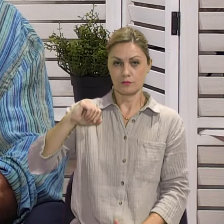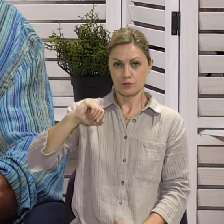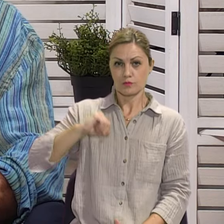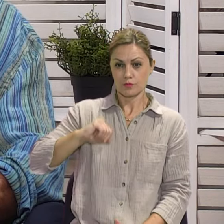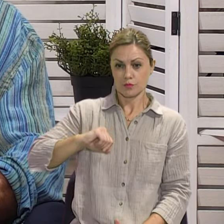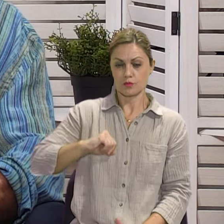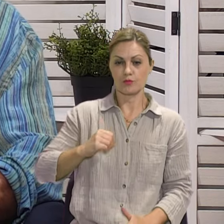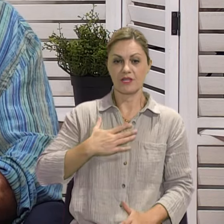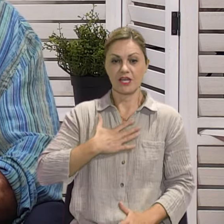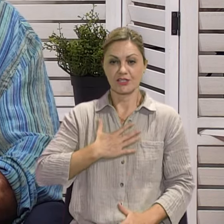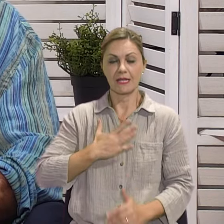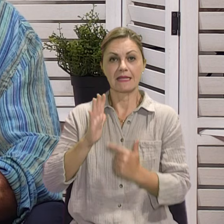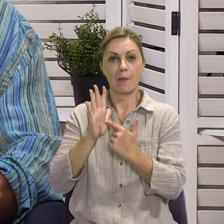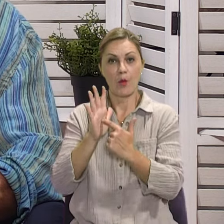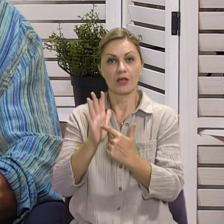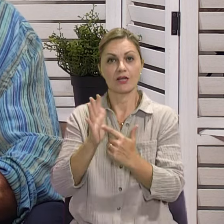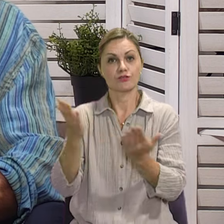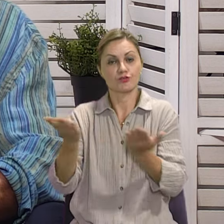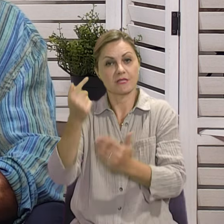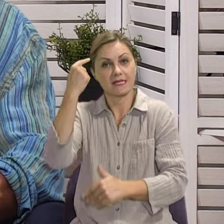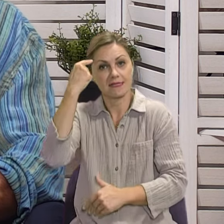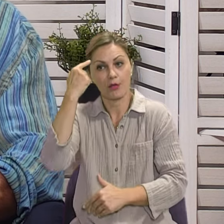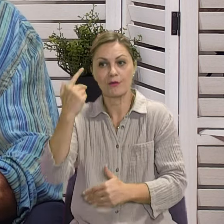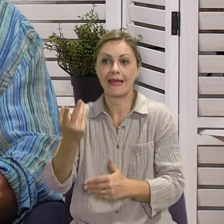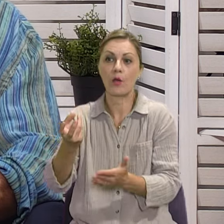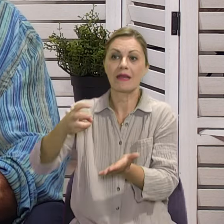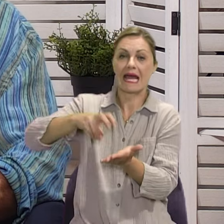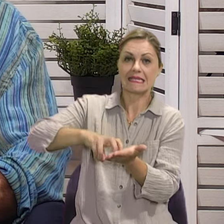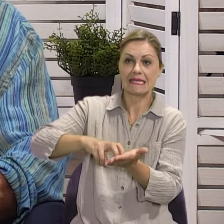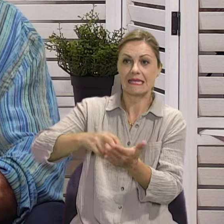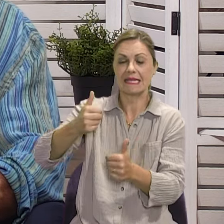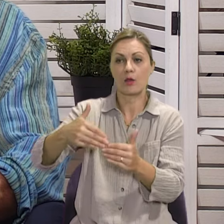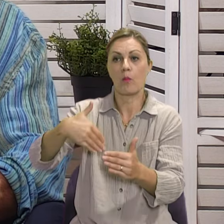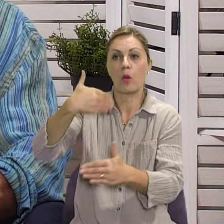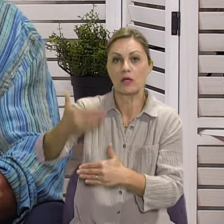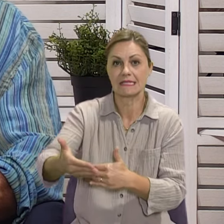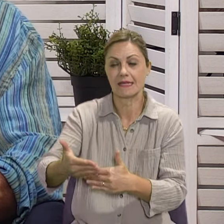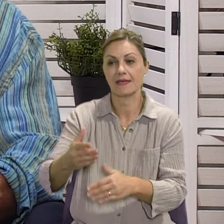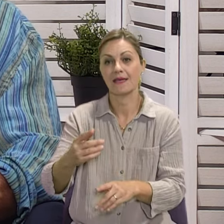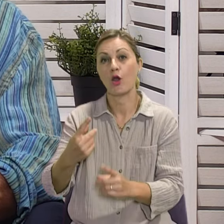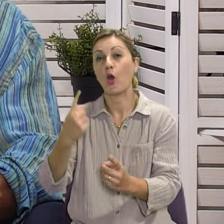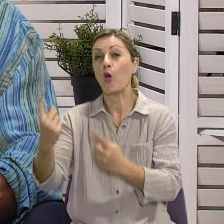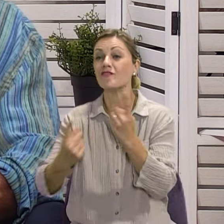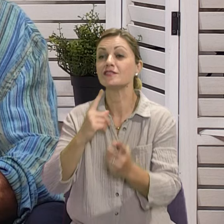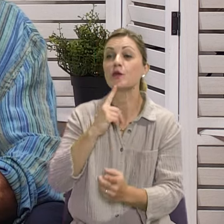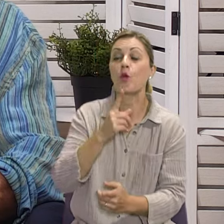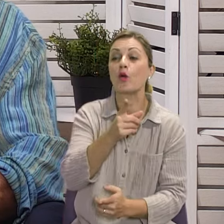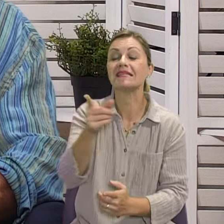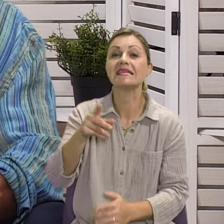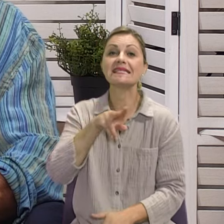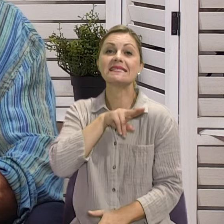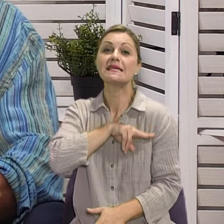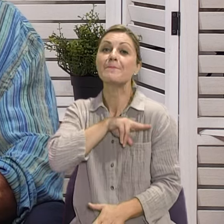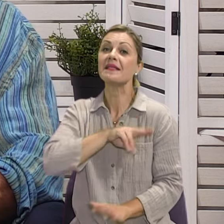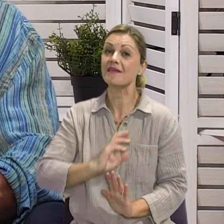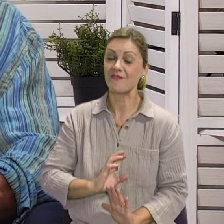je trebalo doći. Malo prije, malo kasnije, sa malo više strpljenja. Imam par